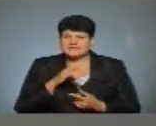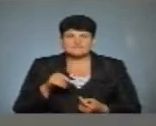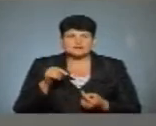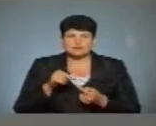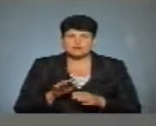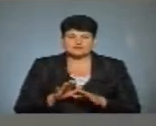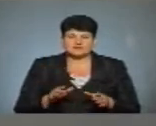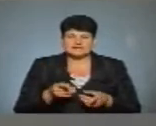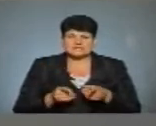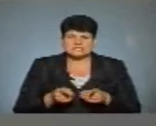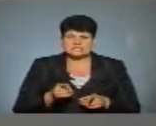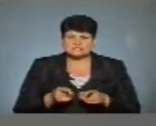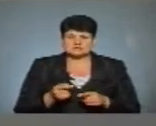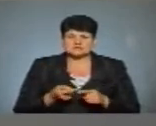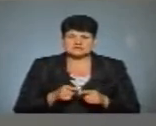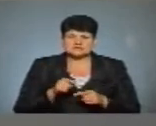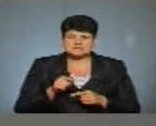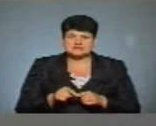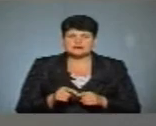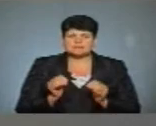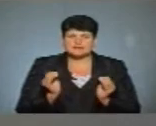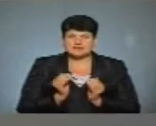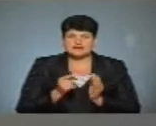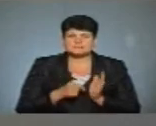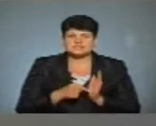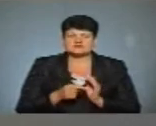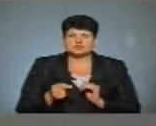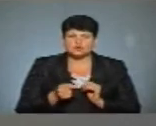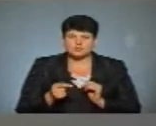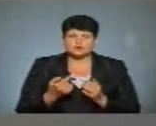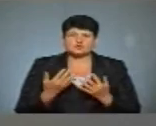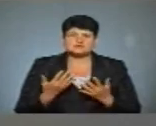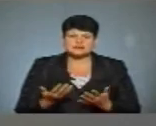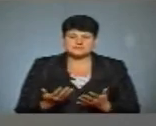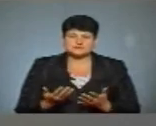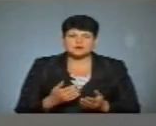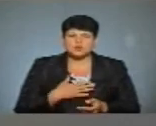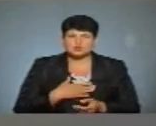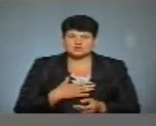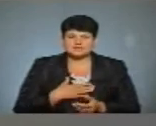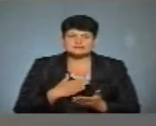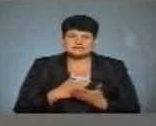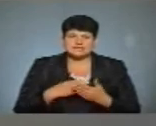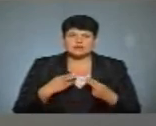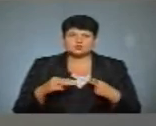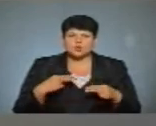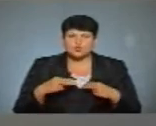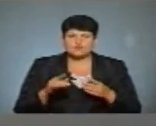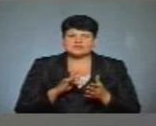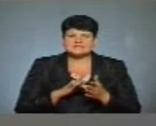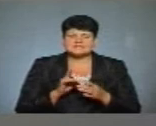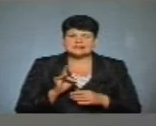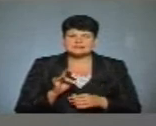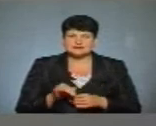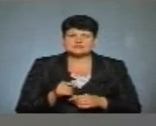відповідають дійсності таких малим містечкам, як Тернопіль. Оскільки в нас він є торговий центр, і